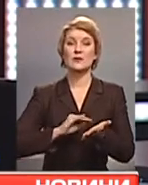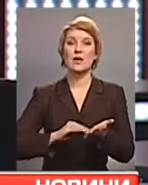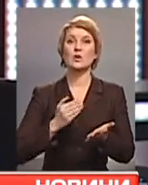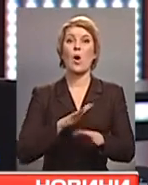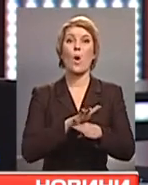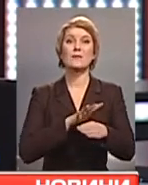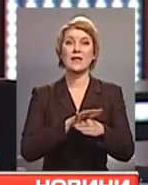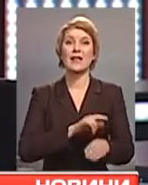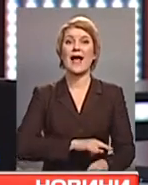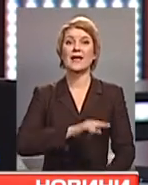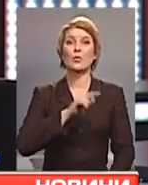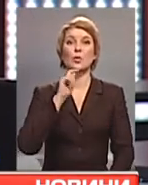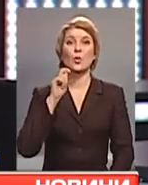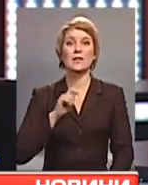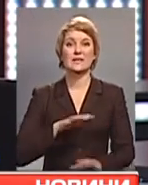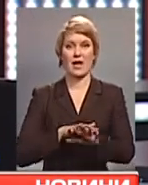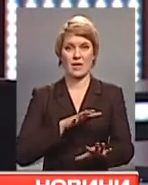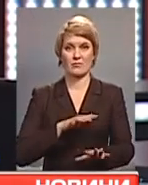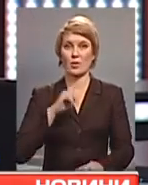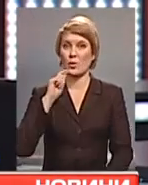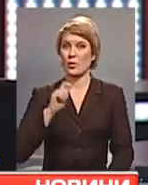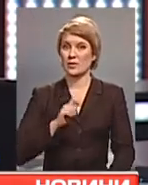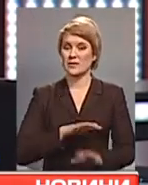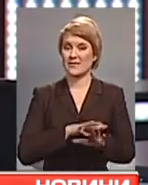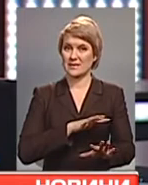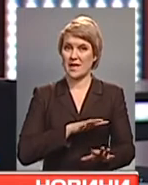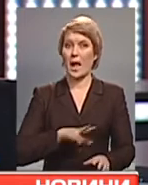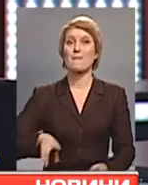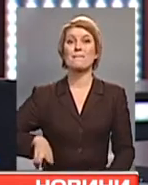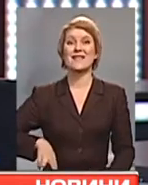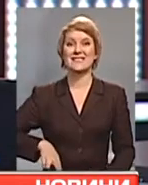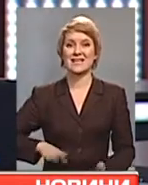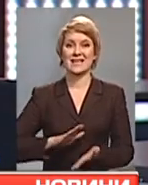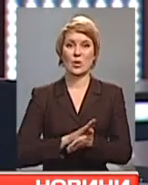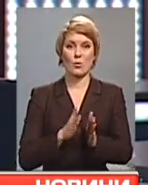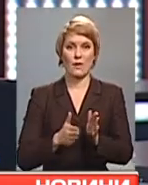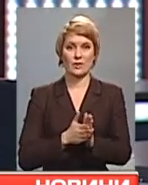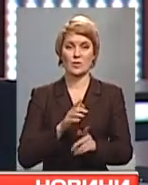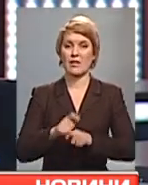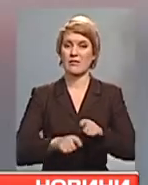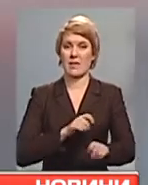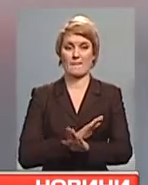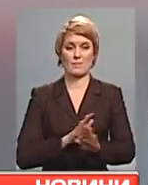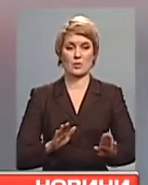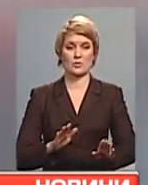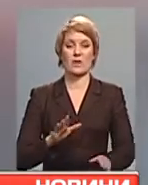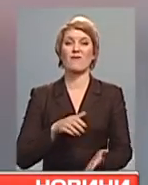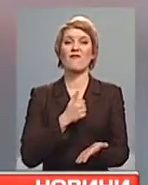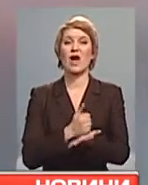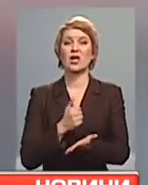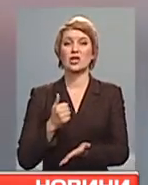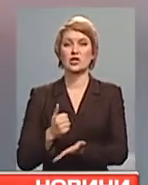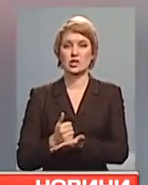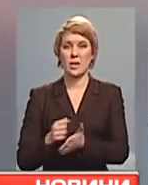українською армією. У Генштабі заявляють, українські війська мінських домовленостей не порушують. Один з ватажків